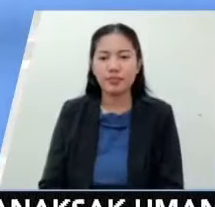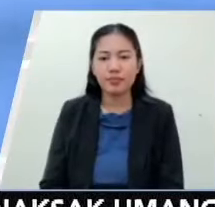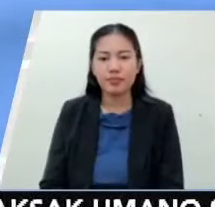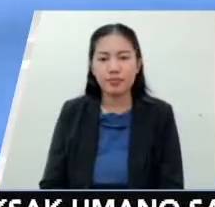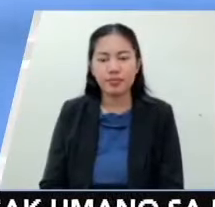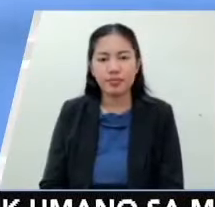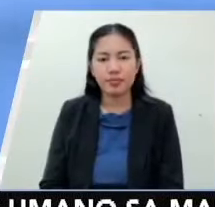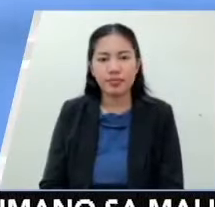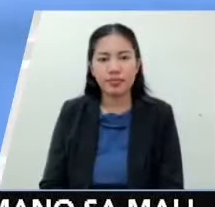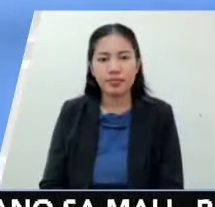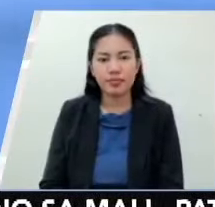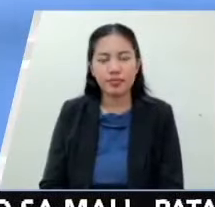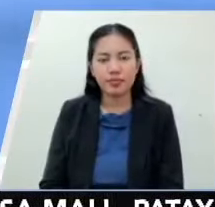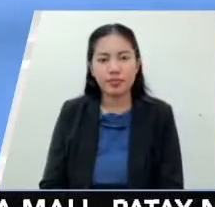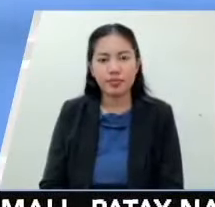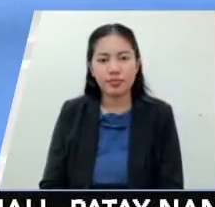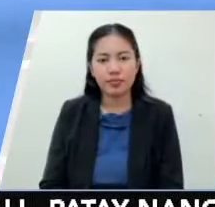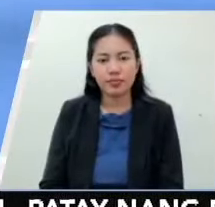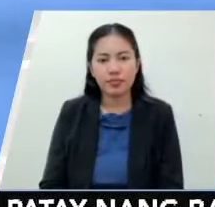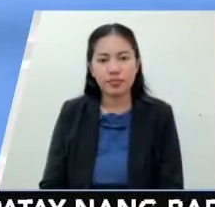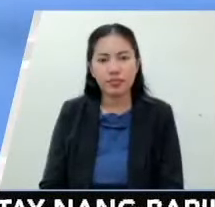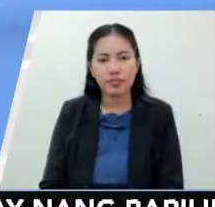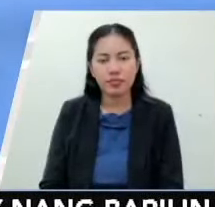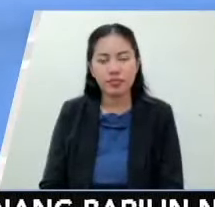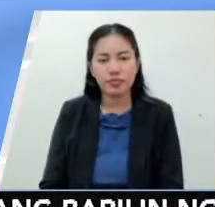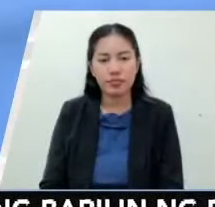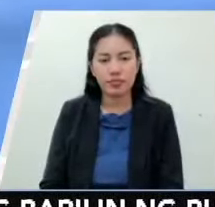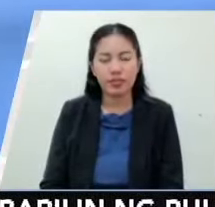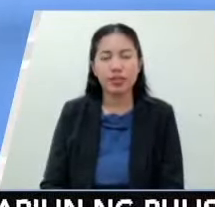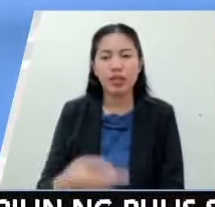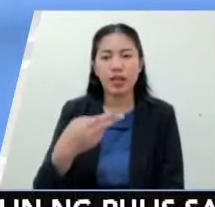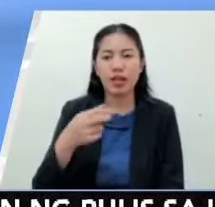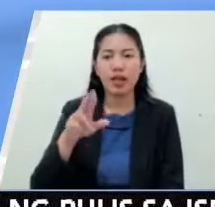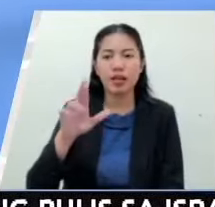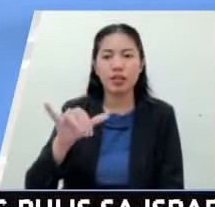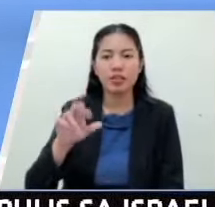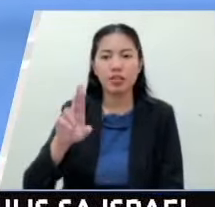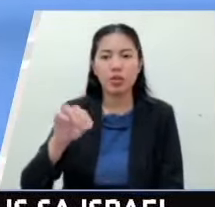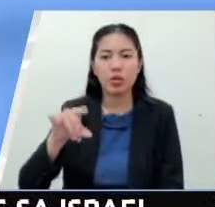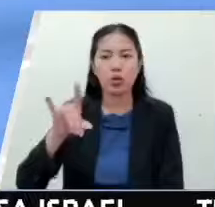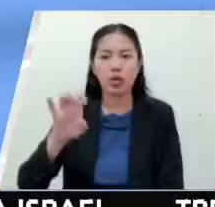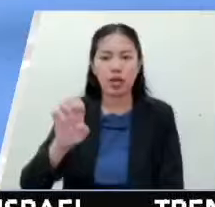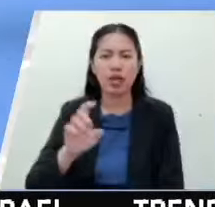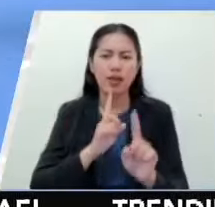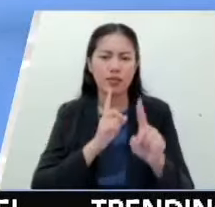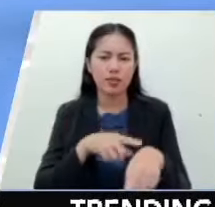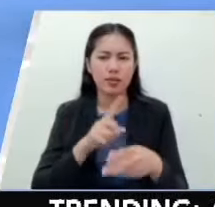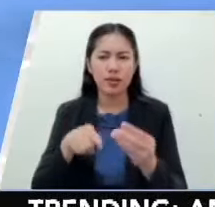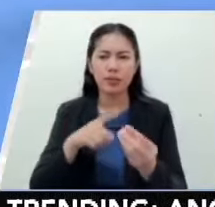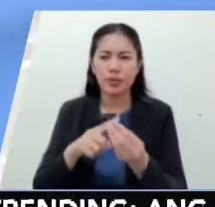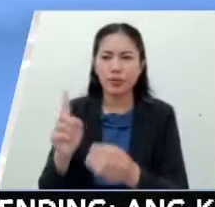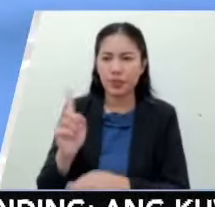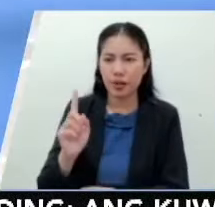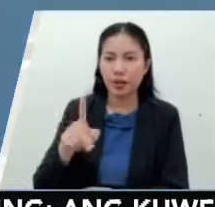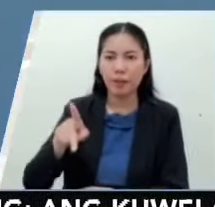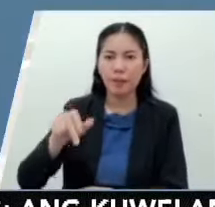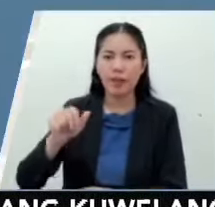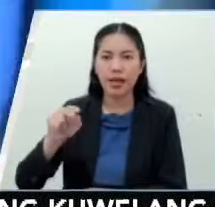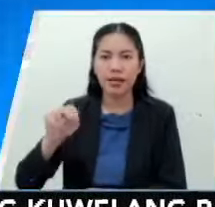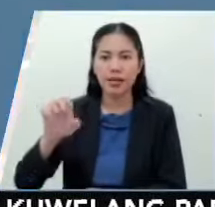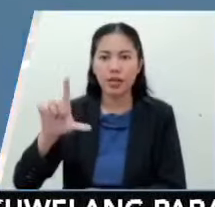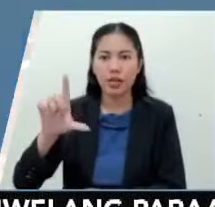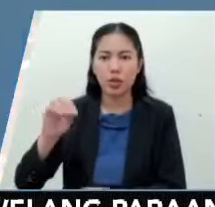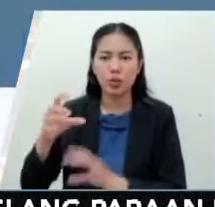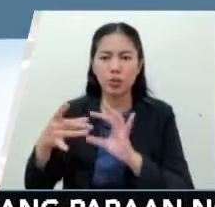Sinagot na ni dating presidential spokesperson Attorney Harry Roque ang pahayag ni dating Chief Presidential Legal Counsel Salvador Panelo. Tungkol yan sa umano'y